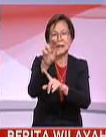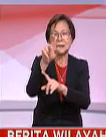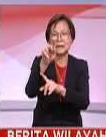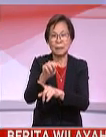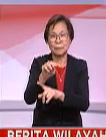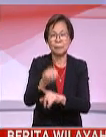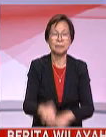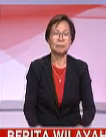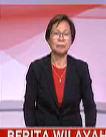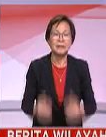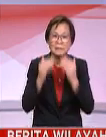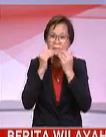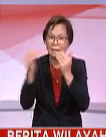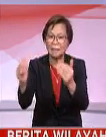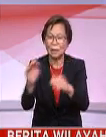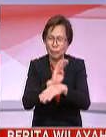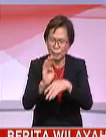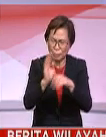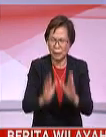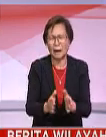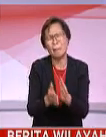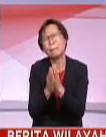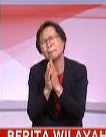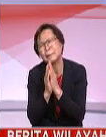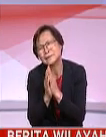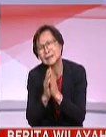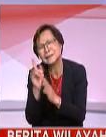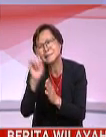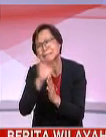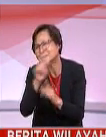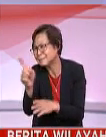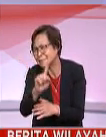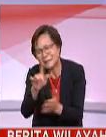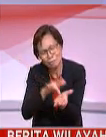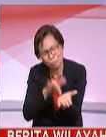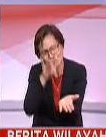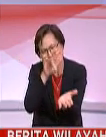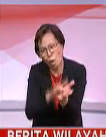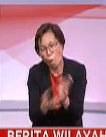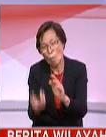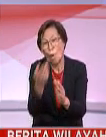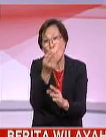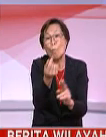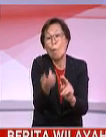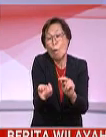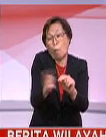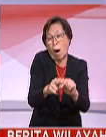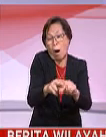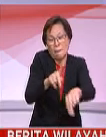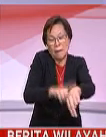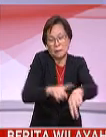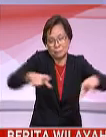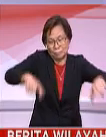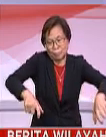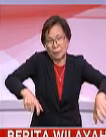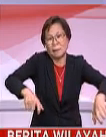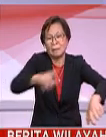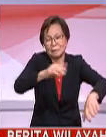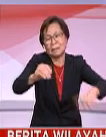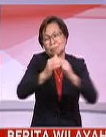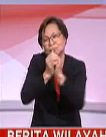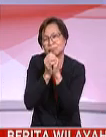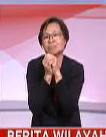kasih. Peniaga diminta jangan ambil kesempatan naikkan harga barang semasa PKP dan Tahun Baru